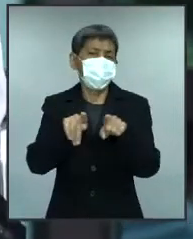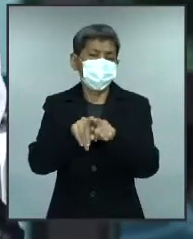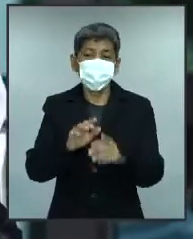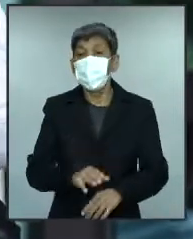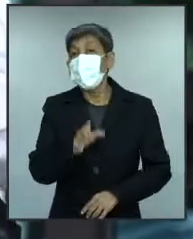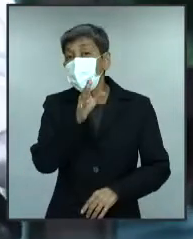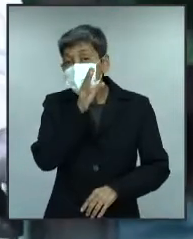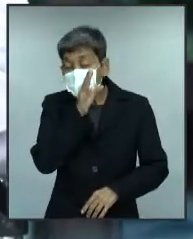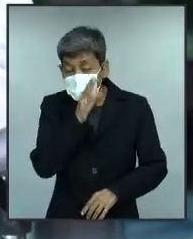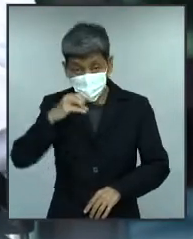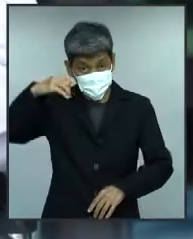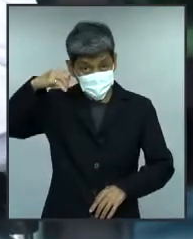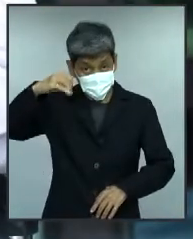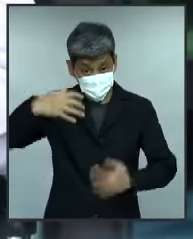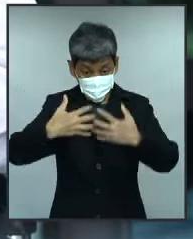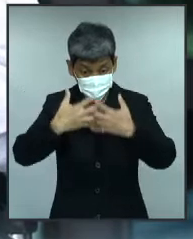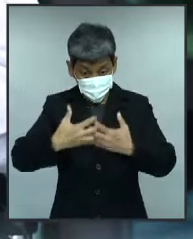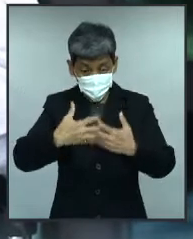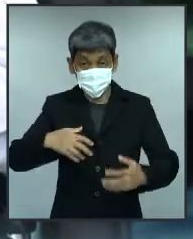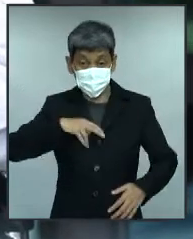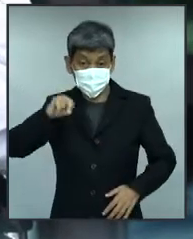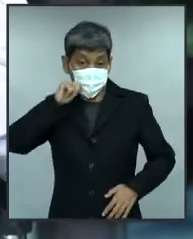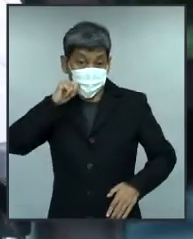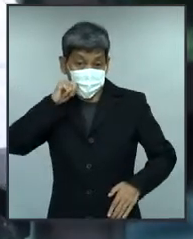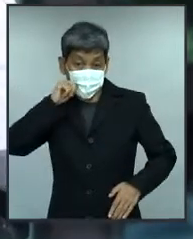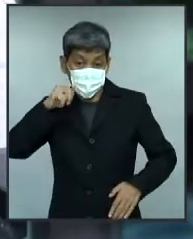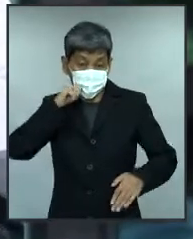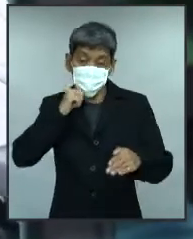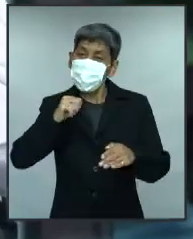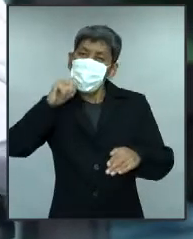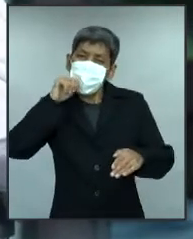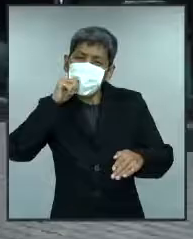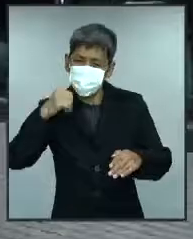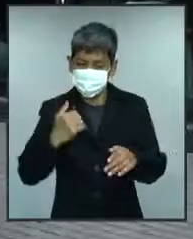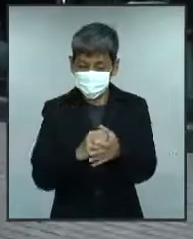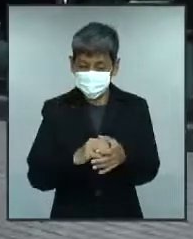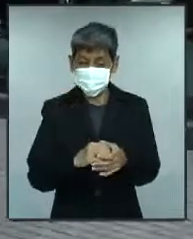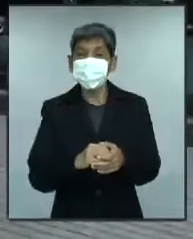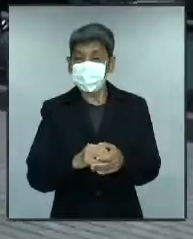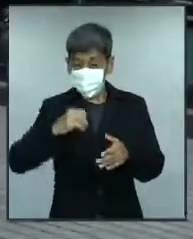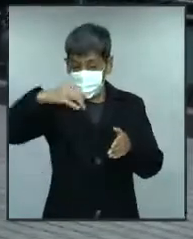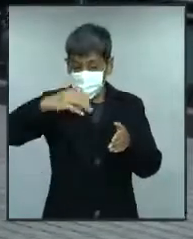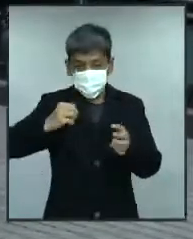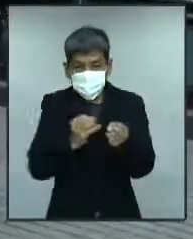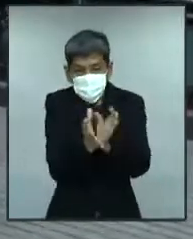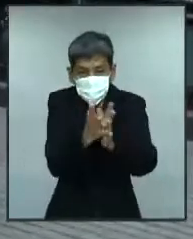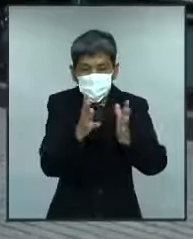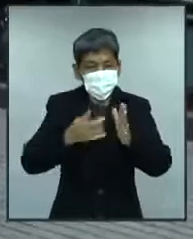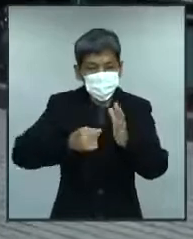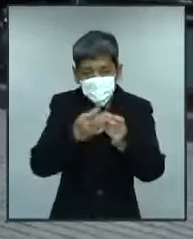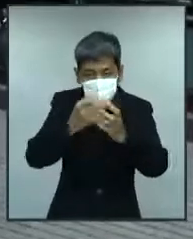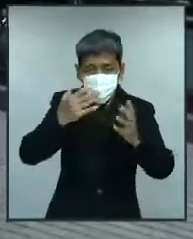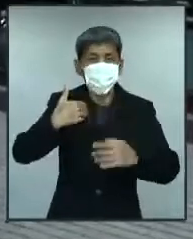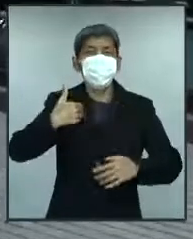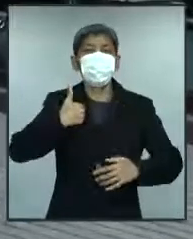แล้วแต่ถ้าเกิดเครื่องมือไฟฟ้าแล้วเราไปเปิดน้ำมันก็จะมีด้วยน้ำมันเป็นตัวนำที่ดีระดับหนึ่งมันก็อา